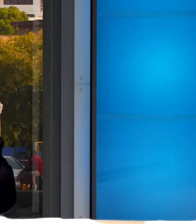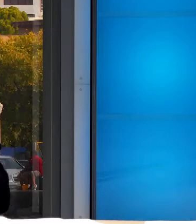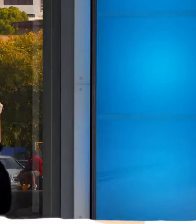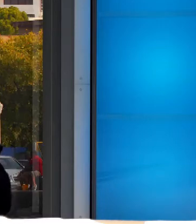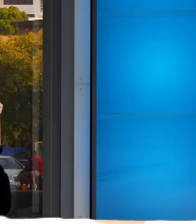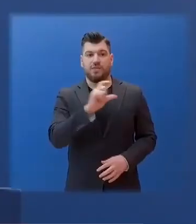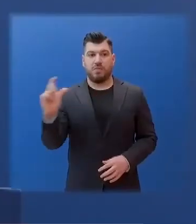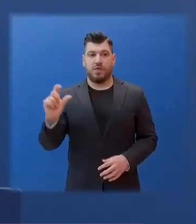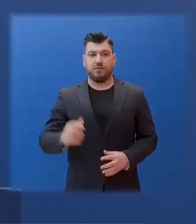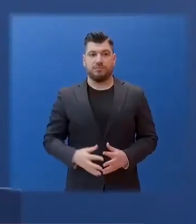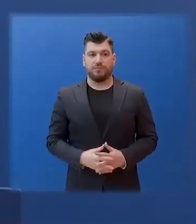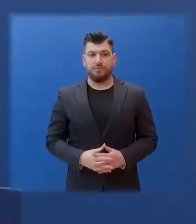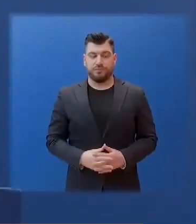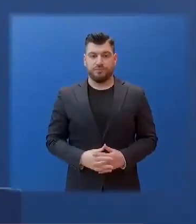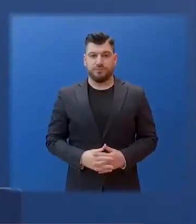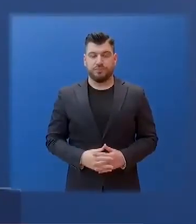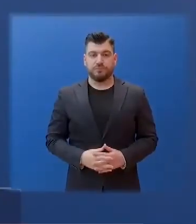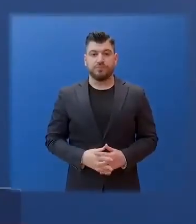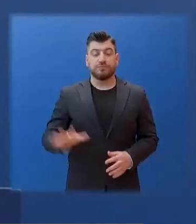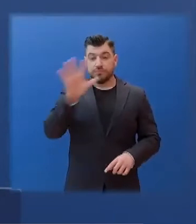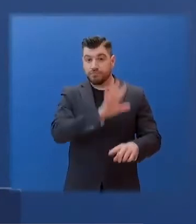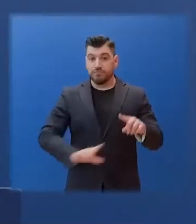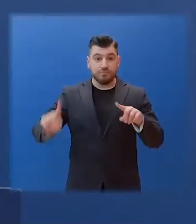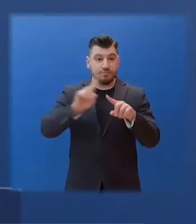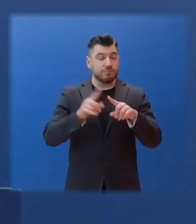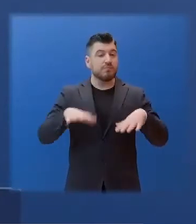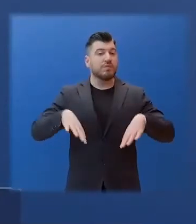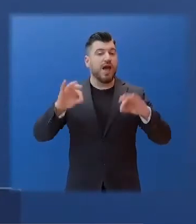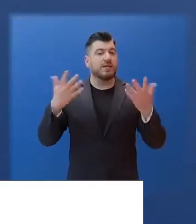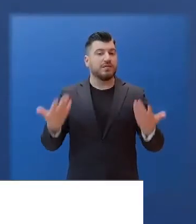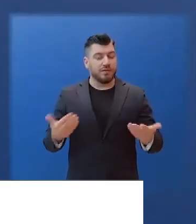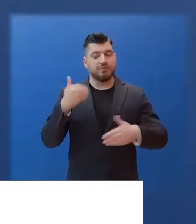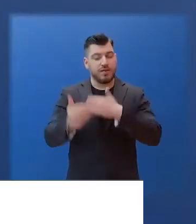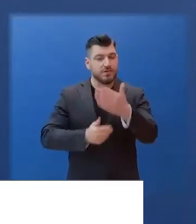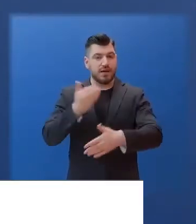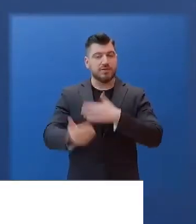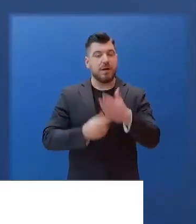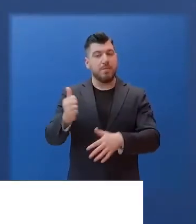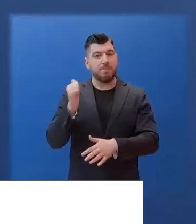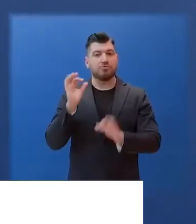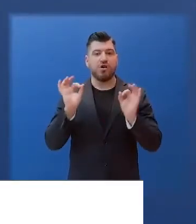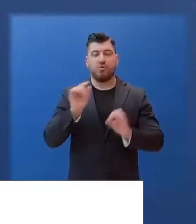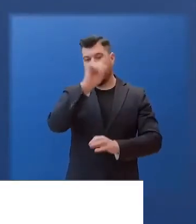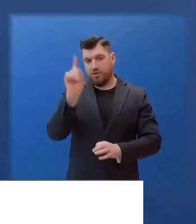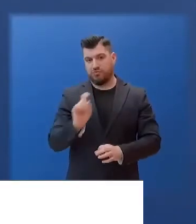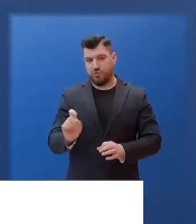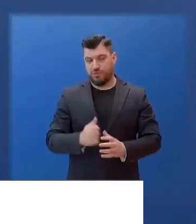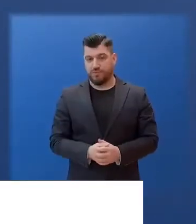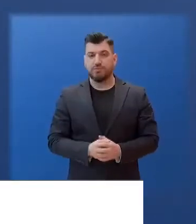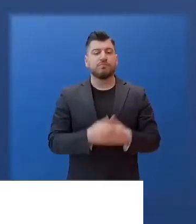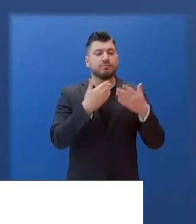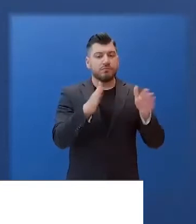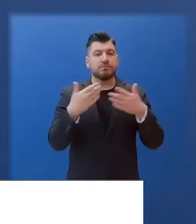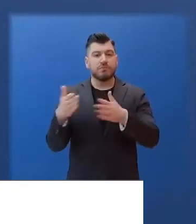Πελώνη. Η χώρα μας ξεκίνησε ήδη την πορεία για τη νέα κανονικότητα. Μετά το σταδιακό άνοιγμα